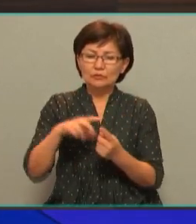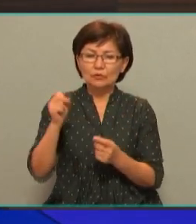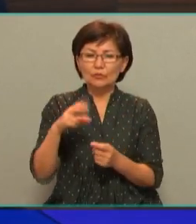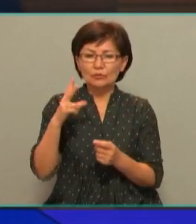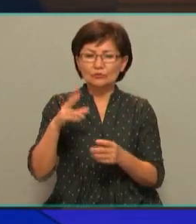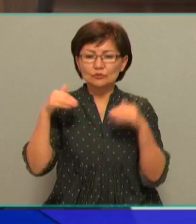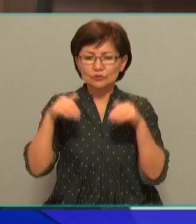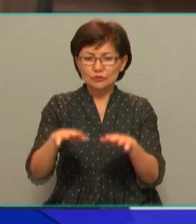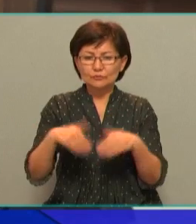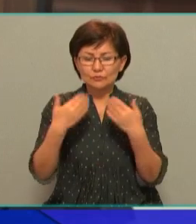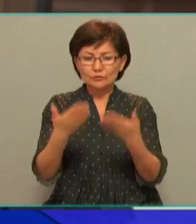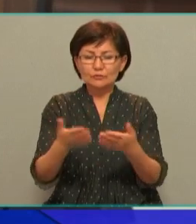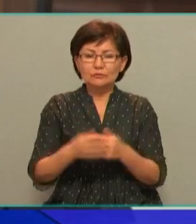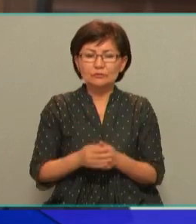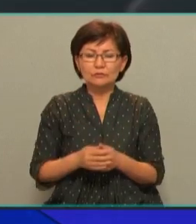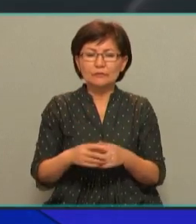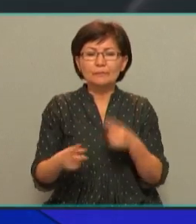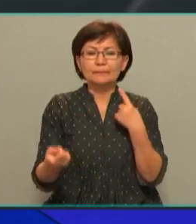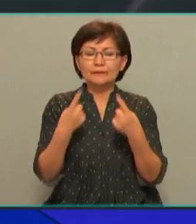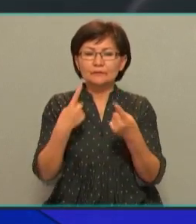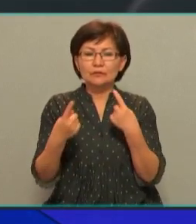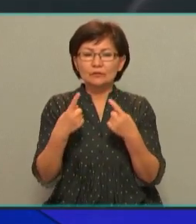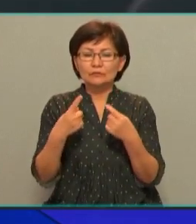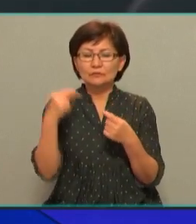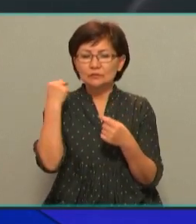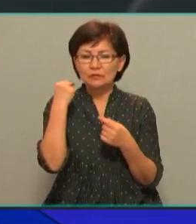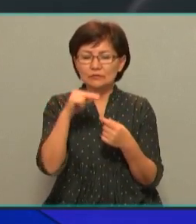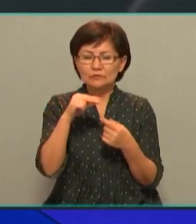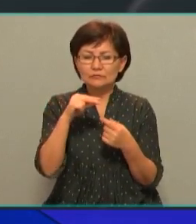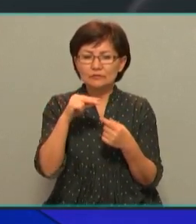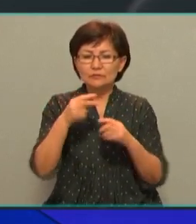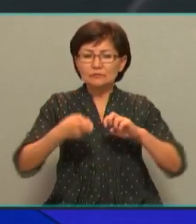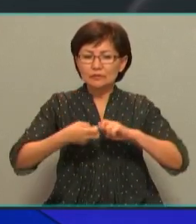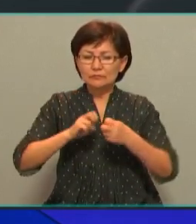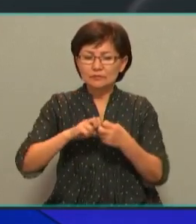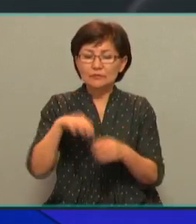берілді. Басқосуда аталмыш саланың жұмыс сапасы сынға ілікті.